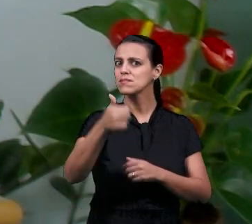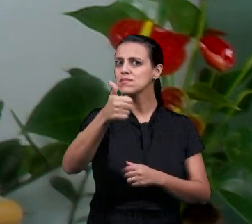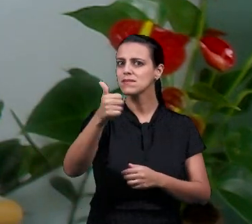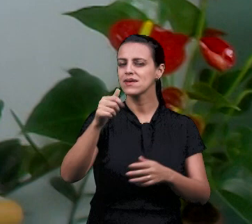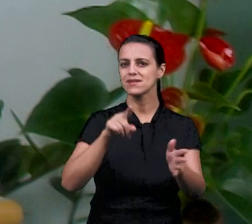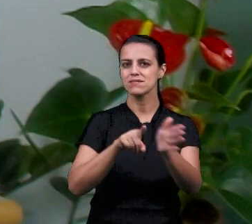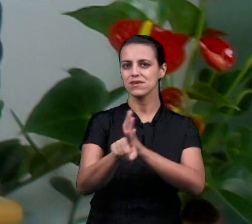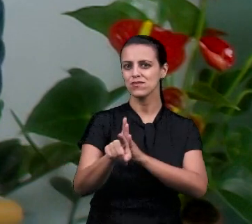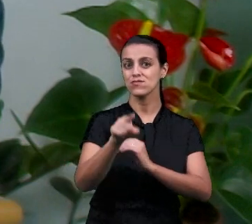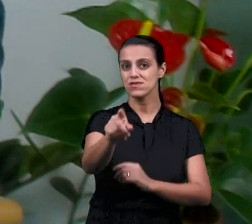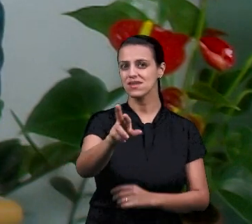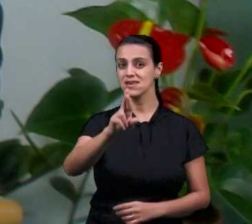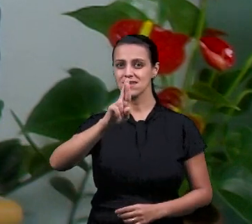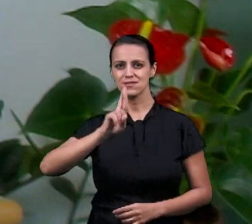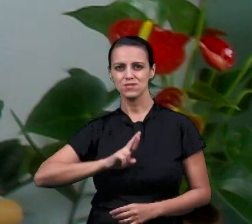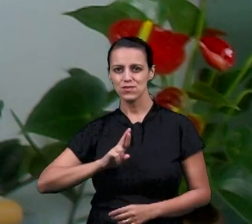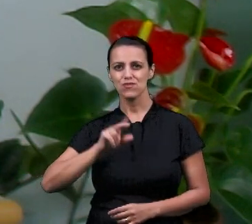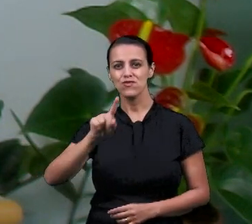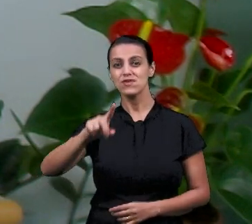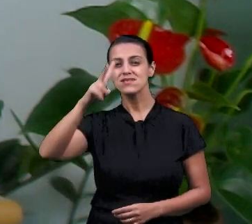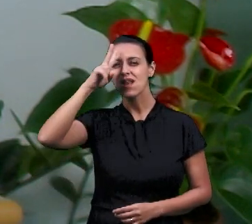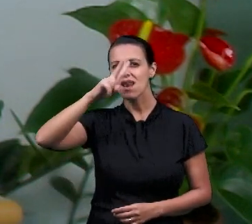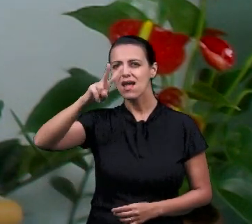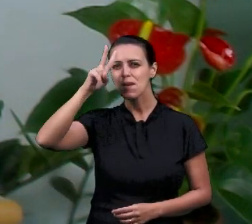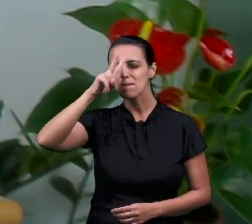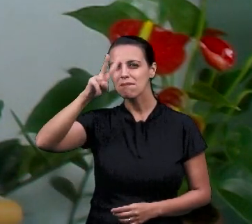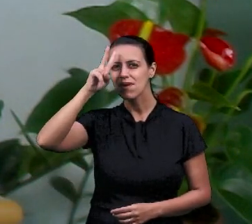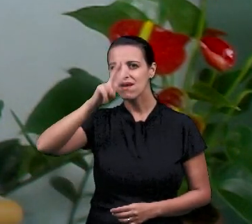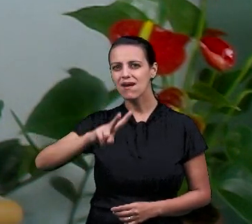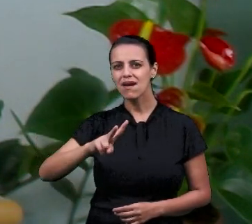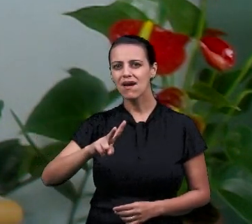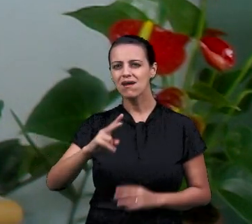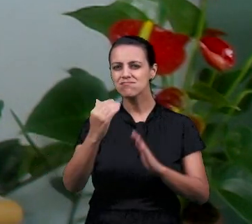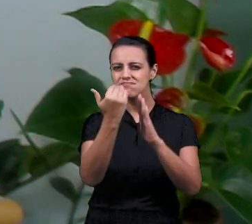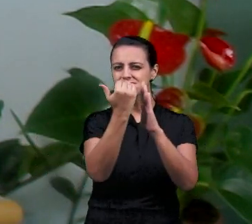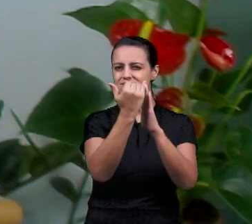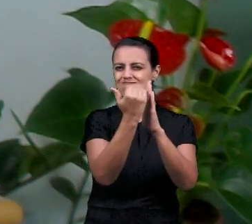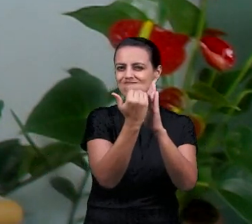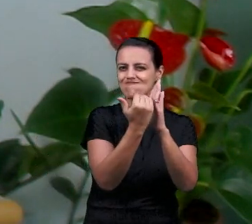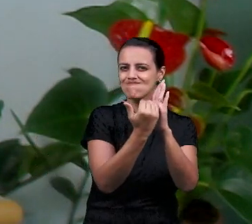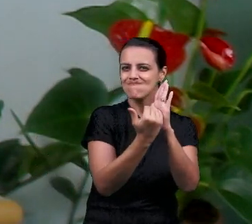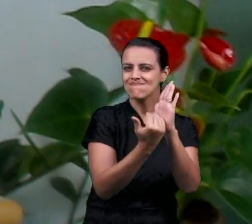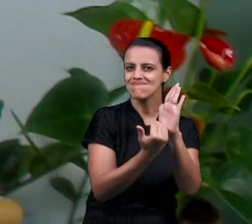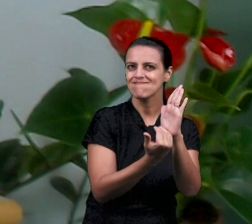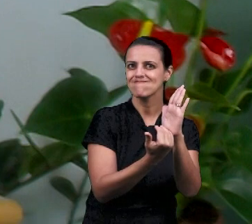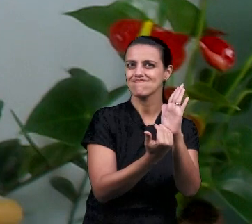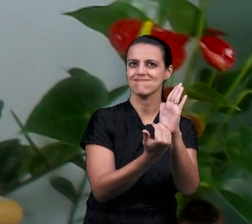vous rappeler ces faits, pour rappeler, on peut dire,